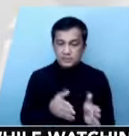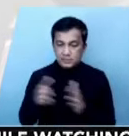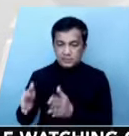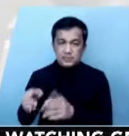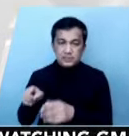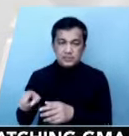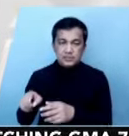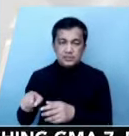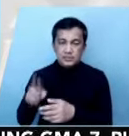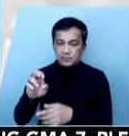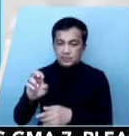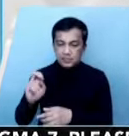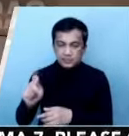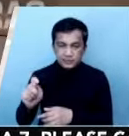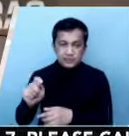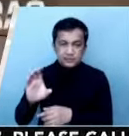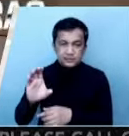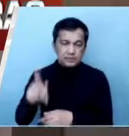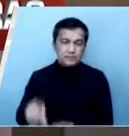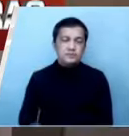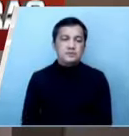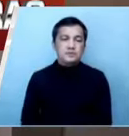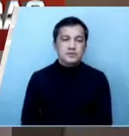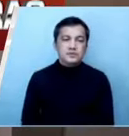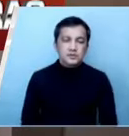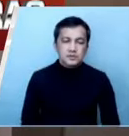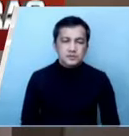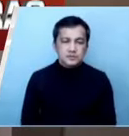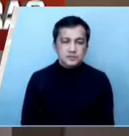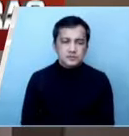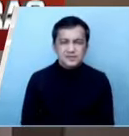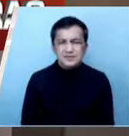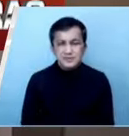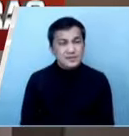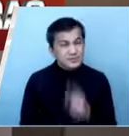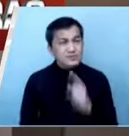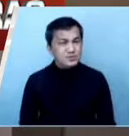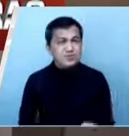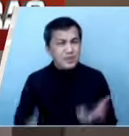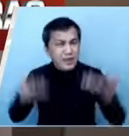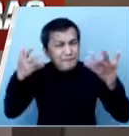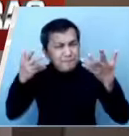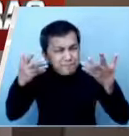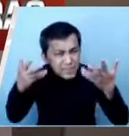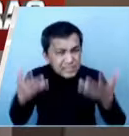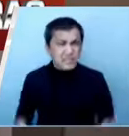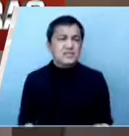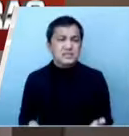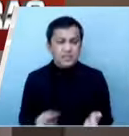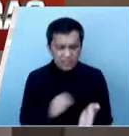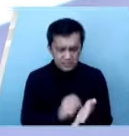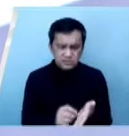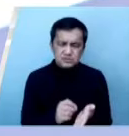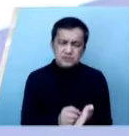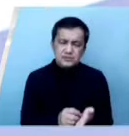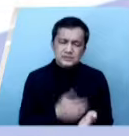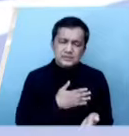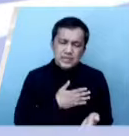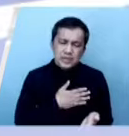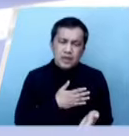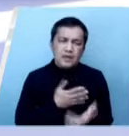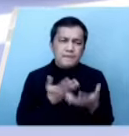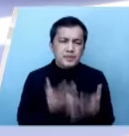naman ng cellphone. Talagang ang bigat, alam mo yun, yung sinusulat mo, tapos ang bigat sa dibdib mo, pagka-ere